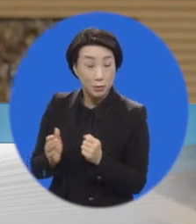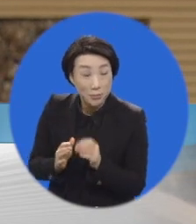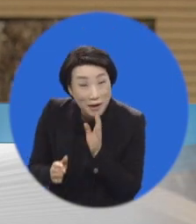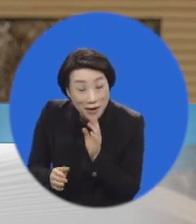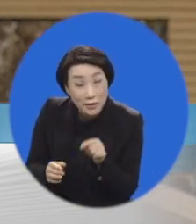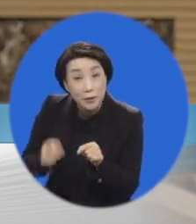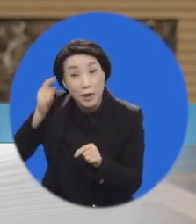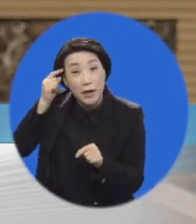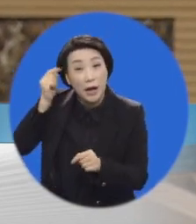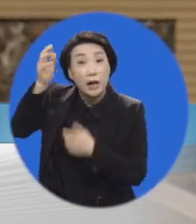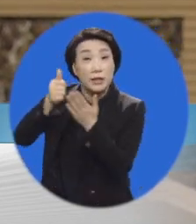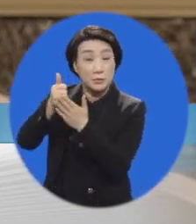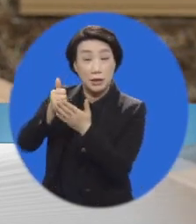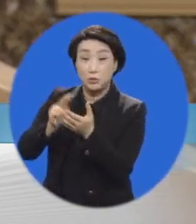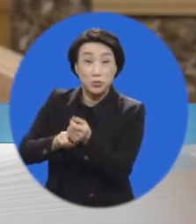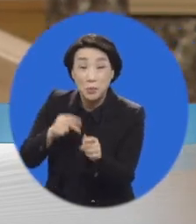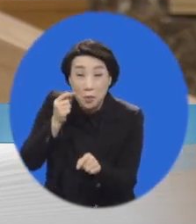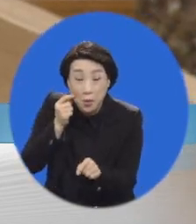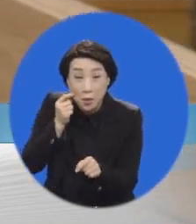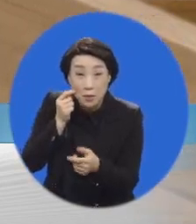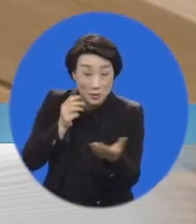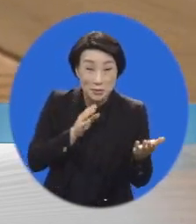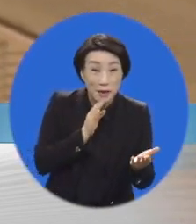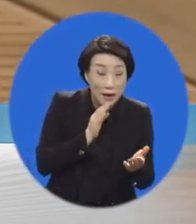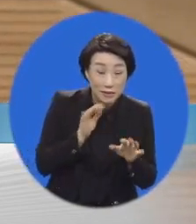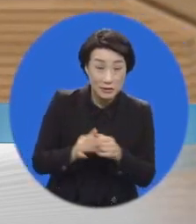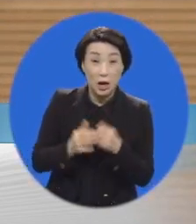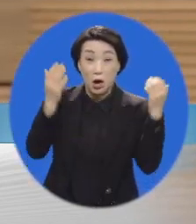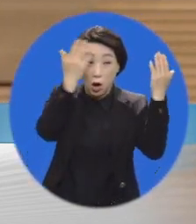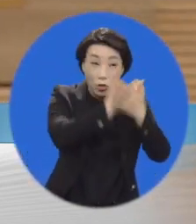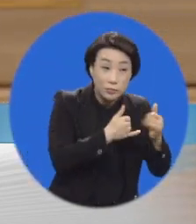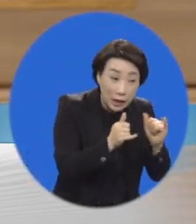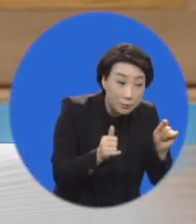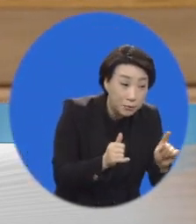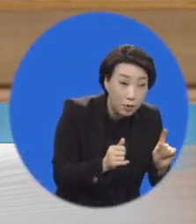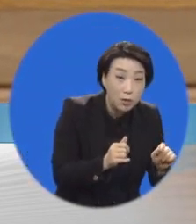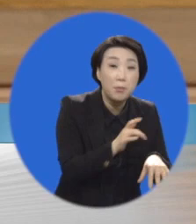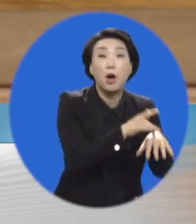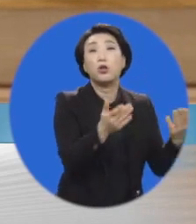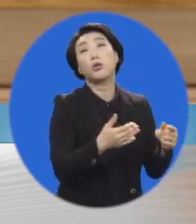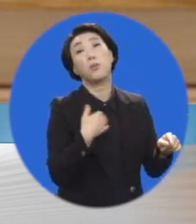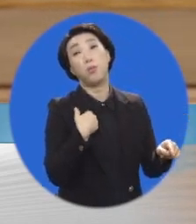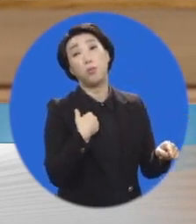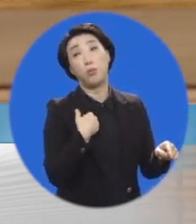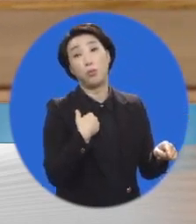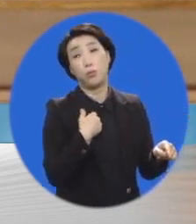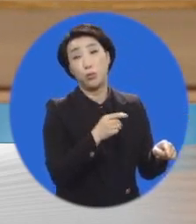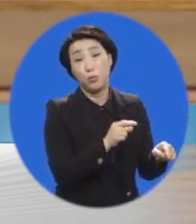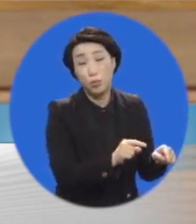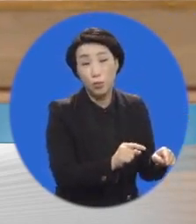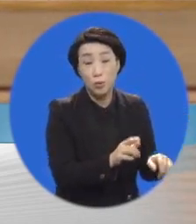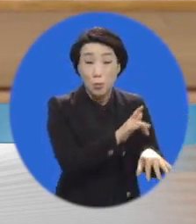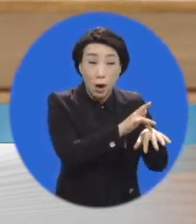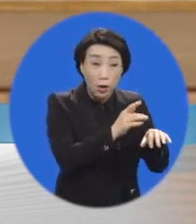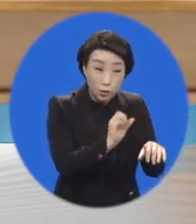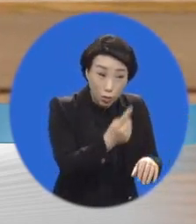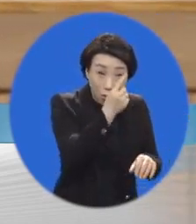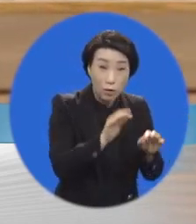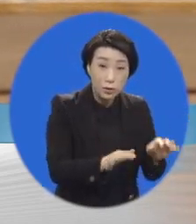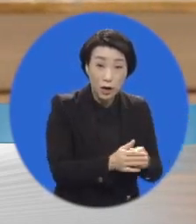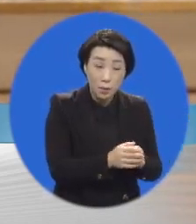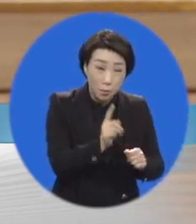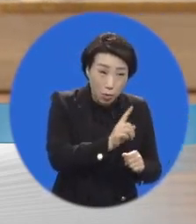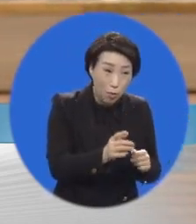없으니까요. 그래서 어두움의 사람은 마귀 역사를 모르기 때문에 마귀로부터